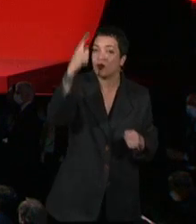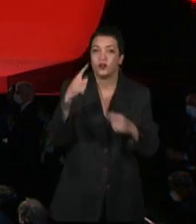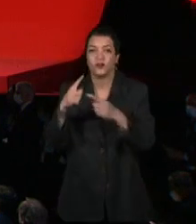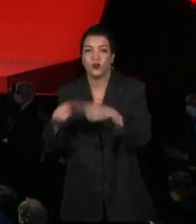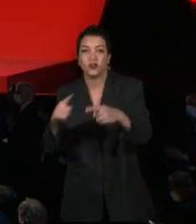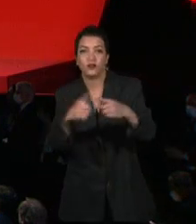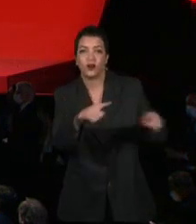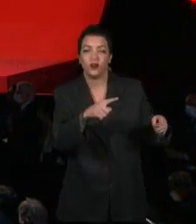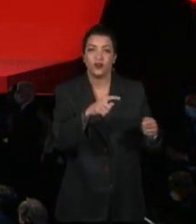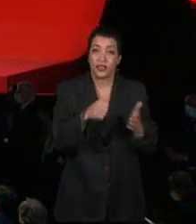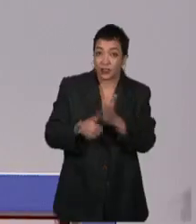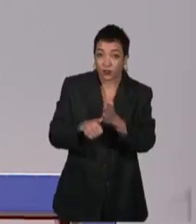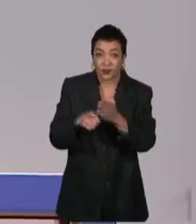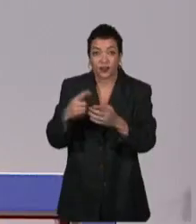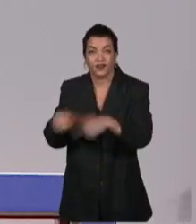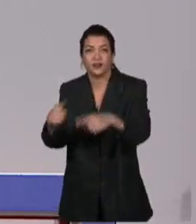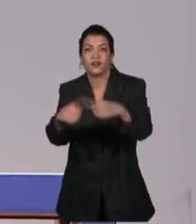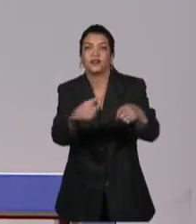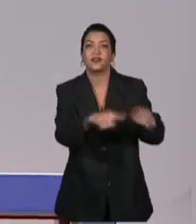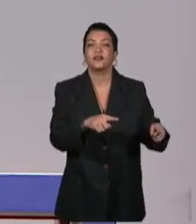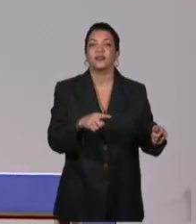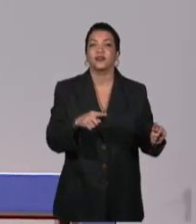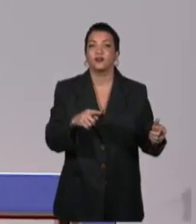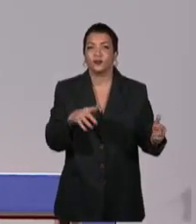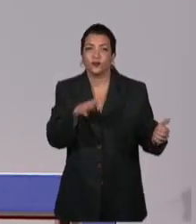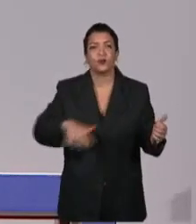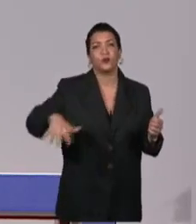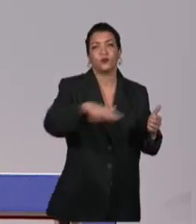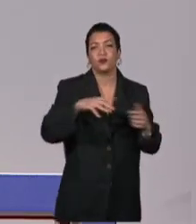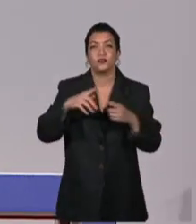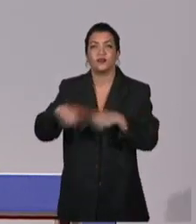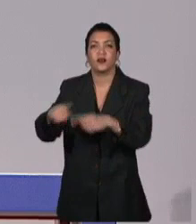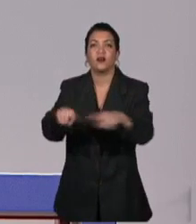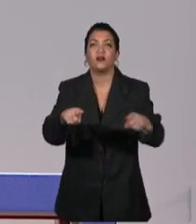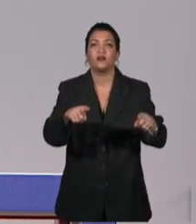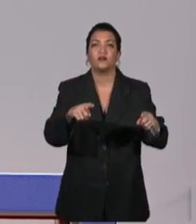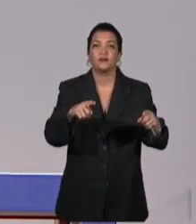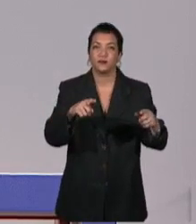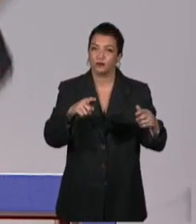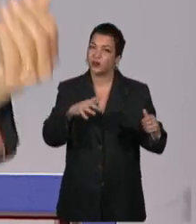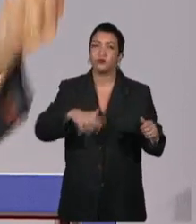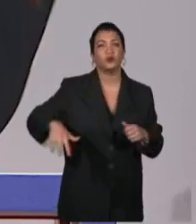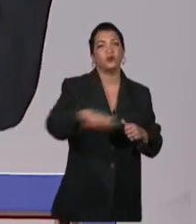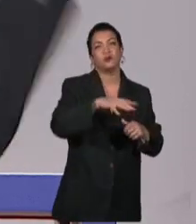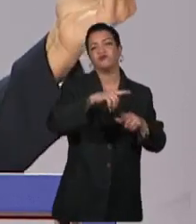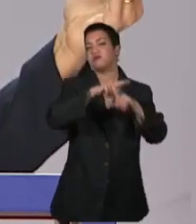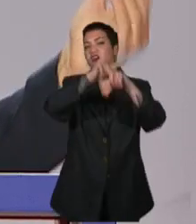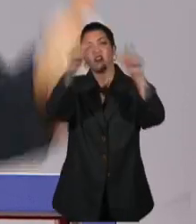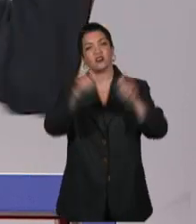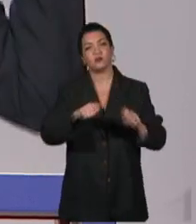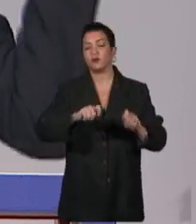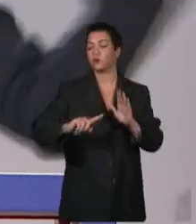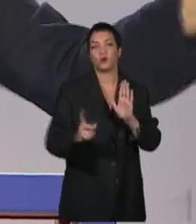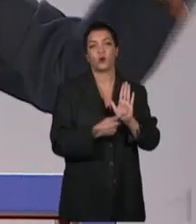votre identité, tous différents, mais tous dignes d'un même